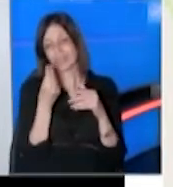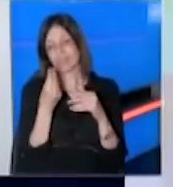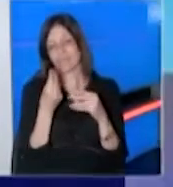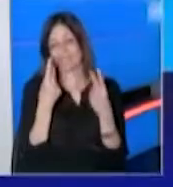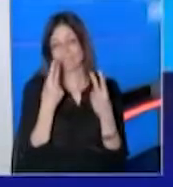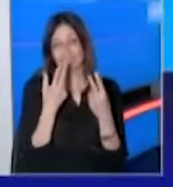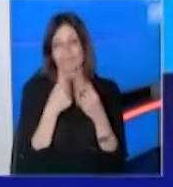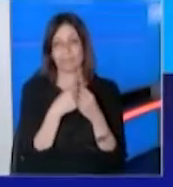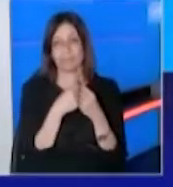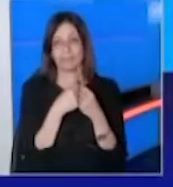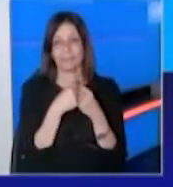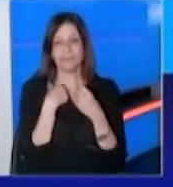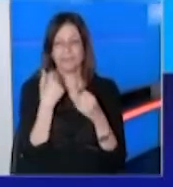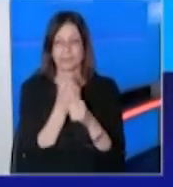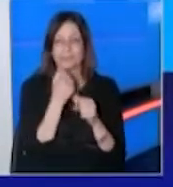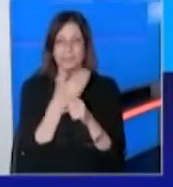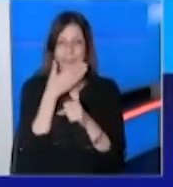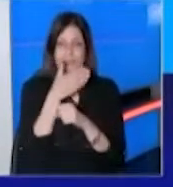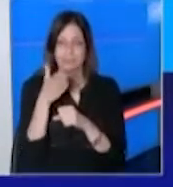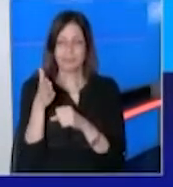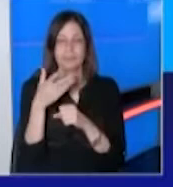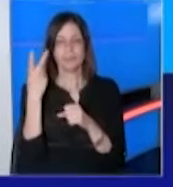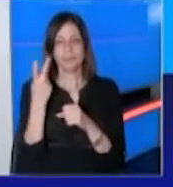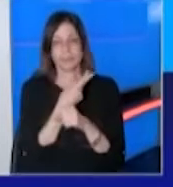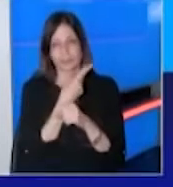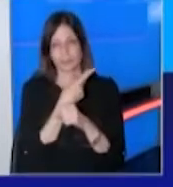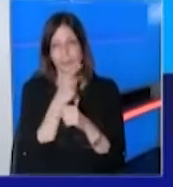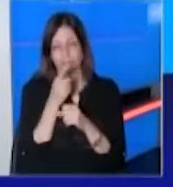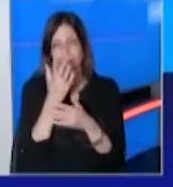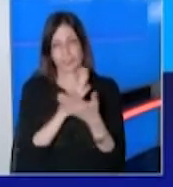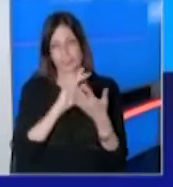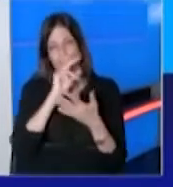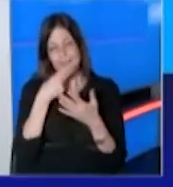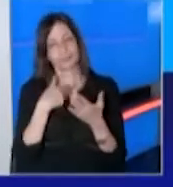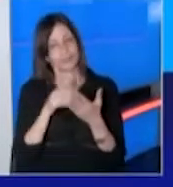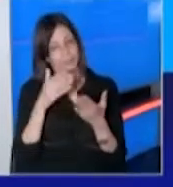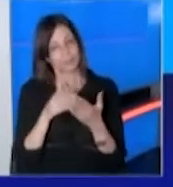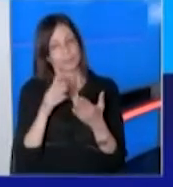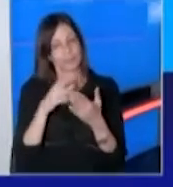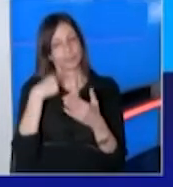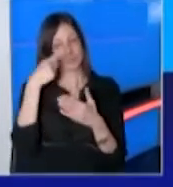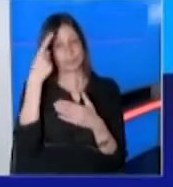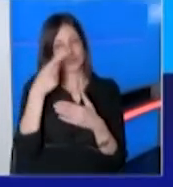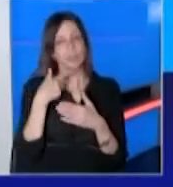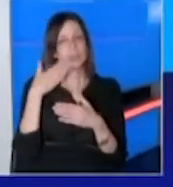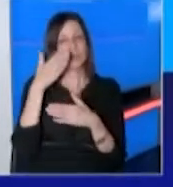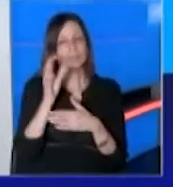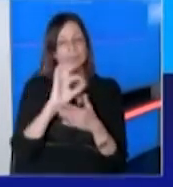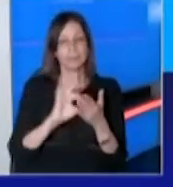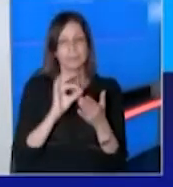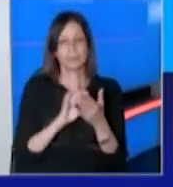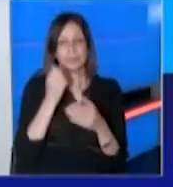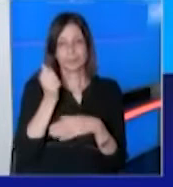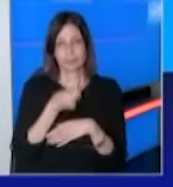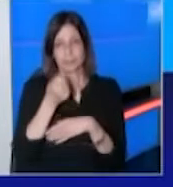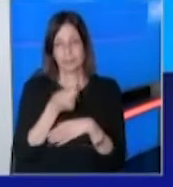רגע נחש, כי עשינו פניות, כרגיל. אנחנו עושים פניות, זה הפרק השני, אנחנו נמשיך לפרקים הבאים. אז פנינו למשרד החקלאות.